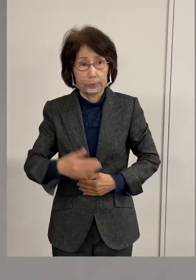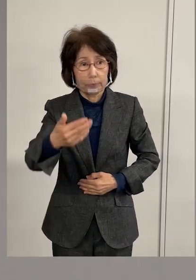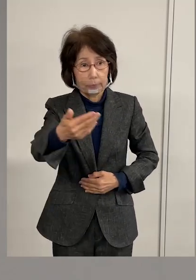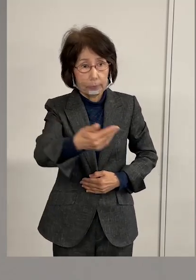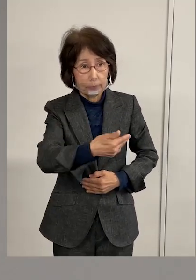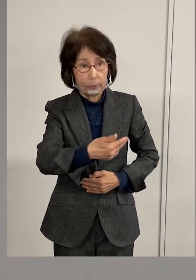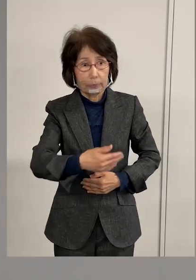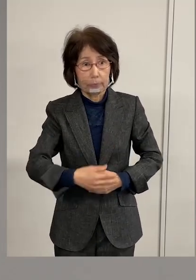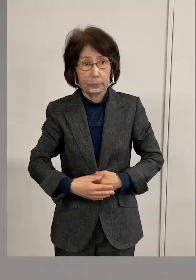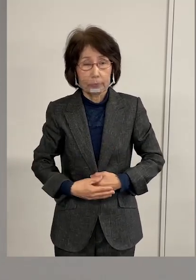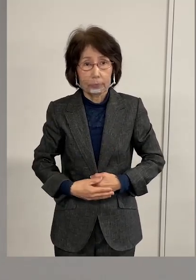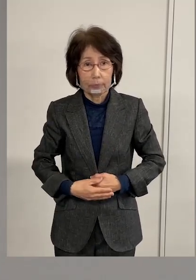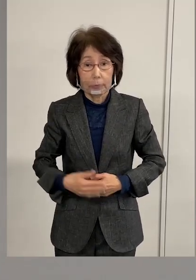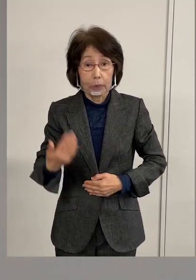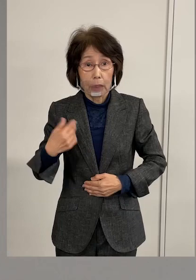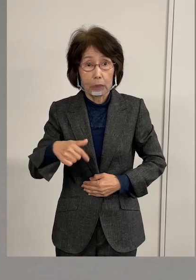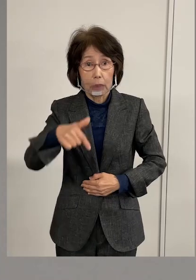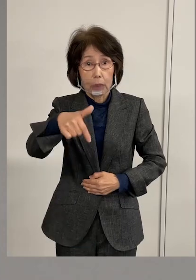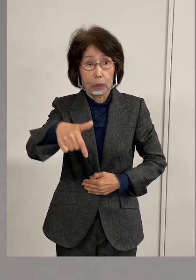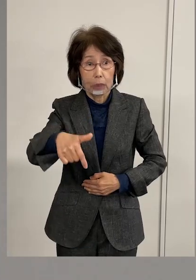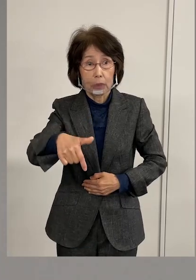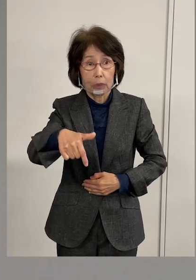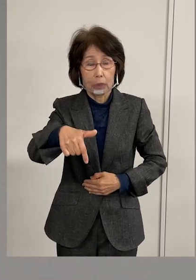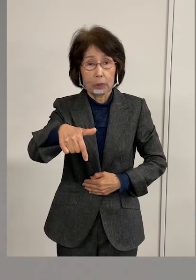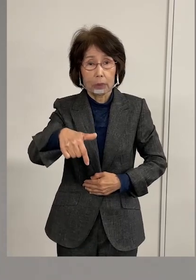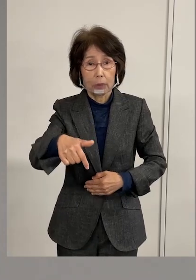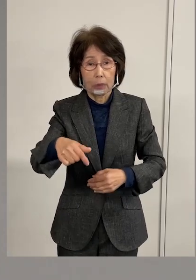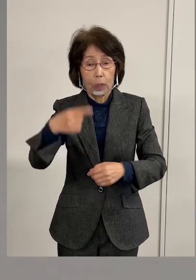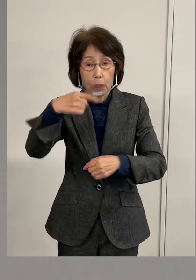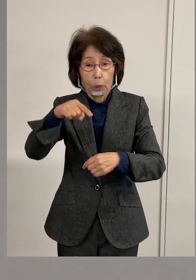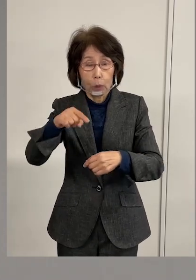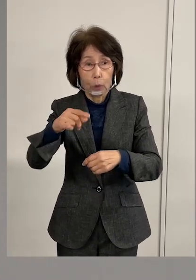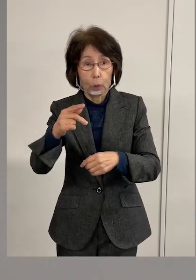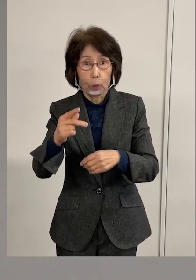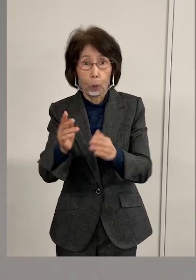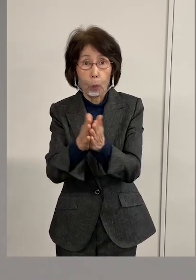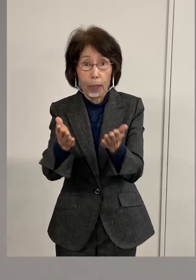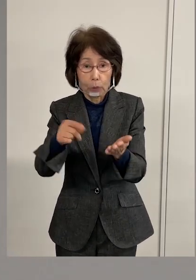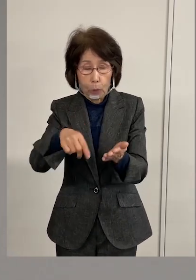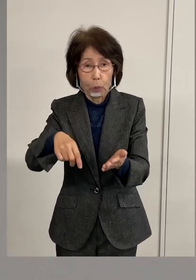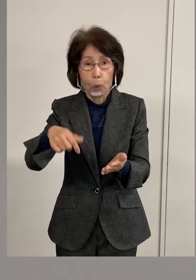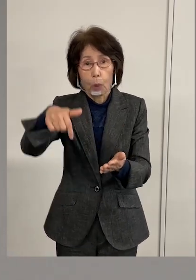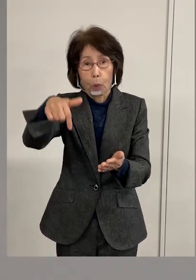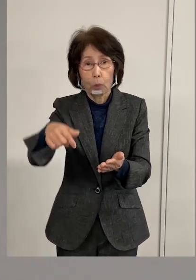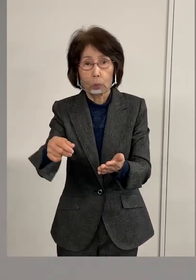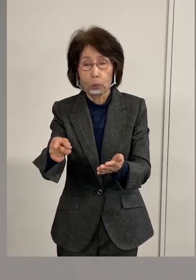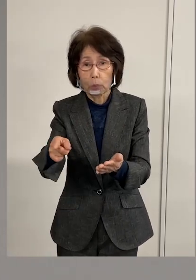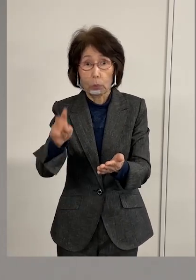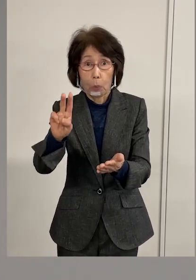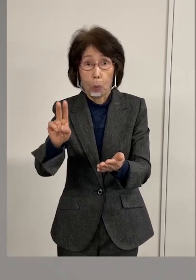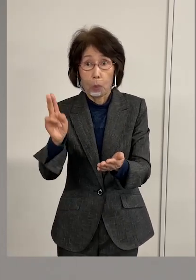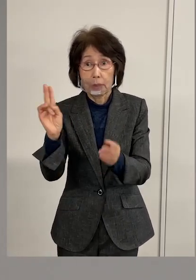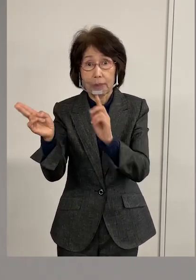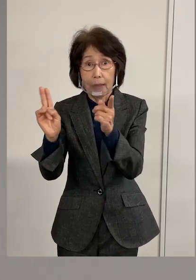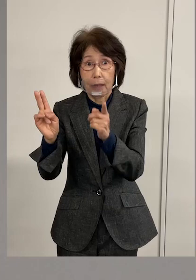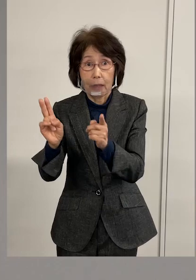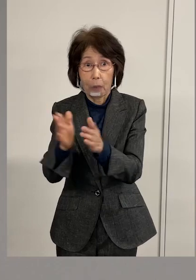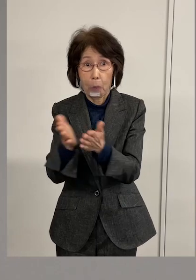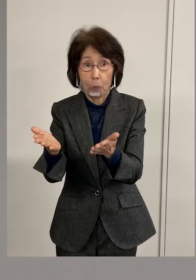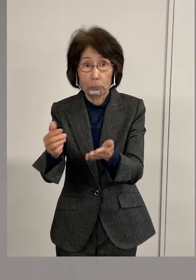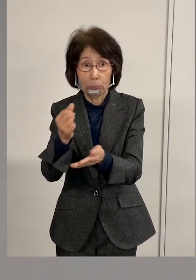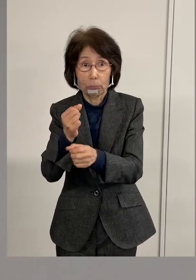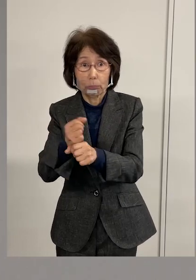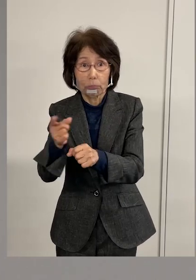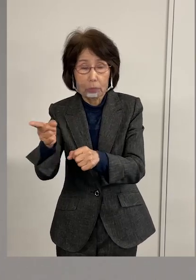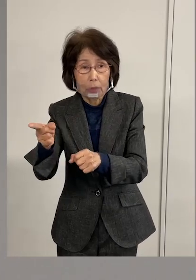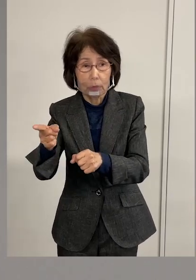ですので、さっきすみません、僕は不走者と言ったかもしれません。育法者ですね。教科書は育法者ですけども、うん、不走者じゃなくて、そっちの採択を、まあ、